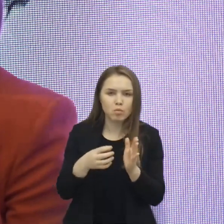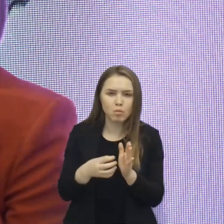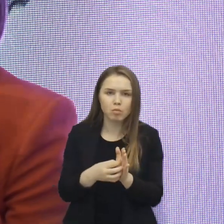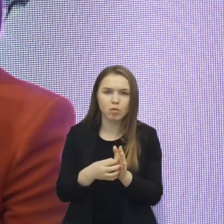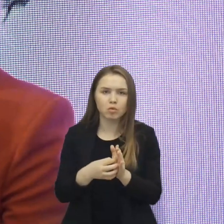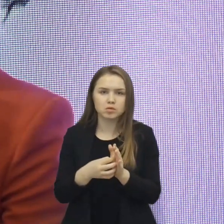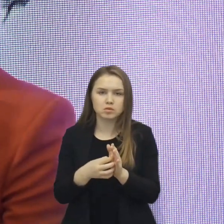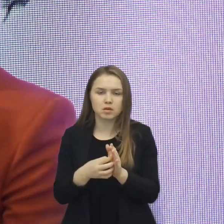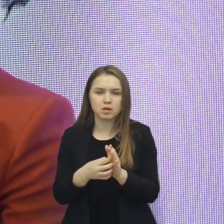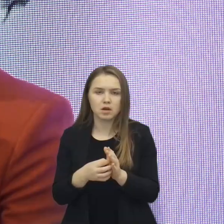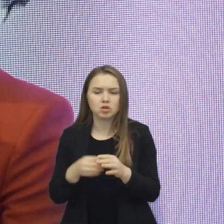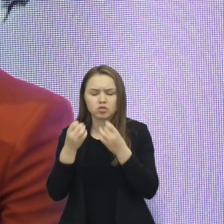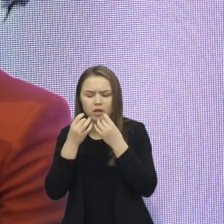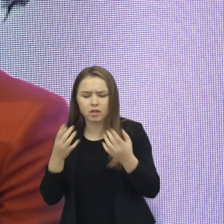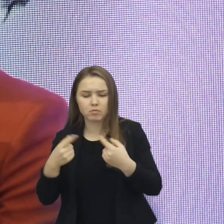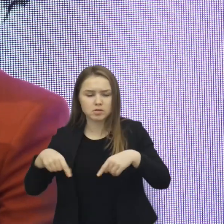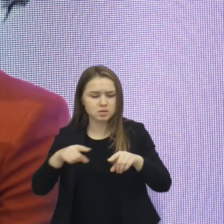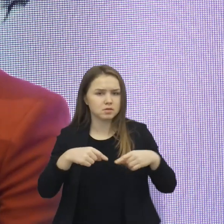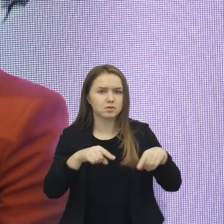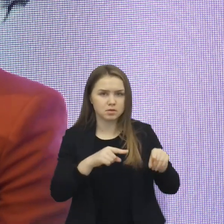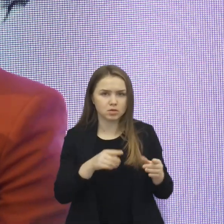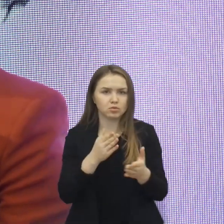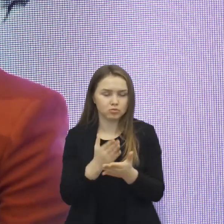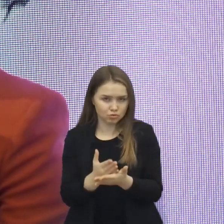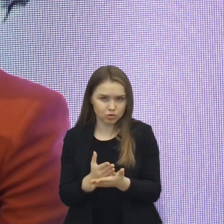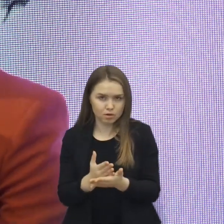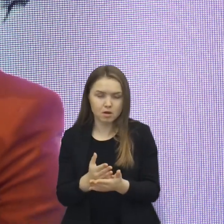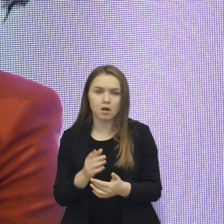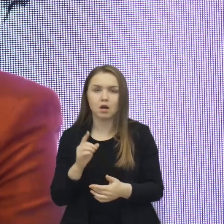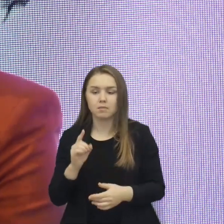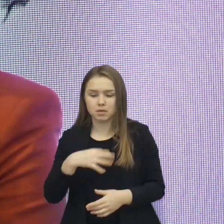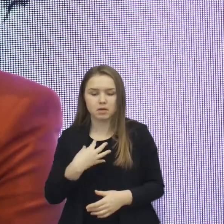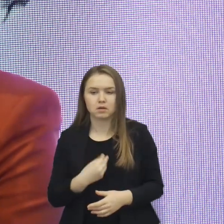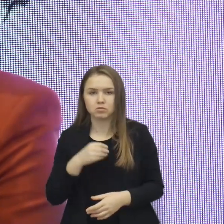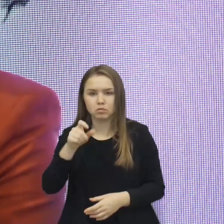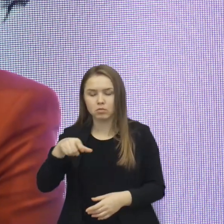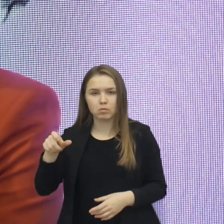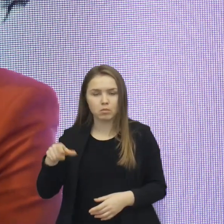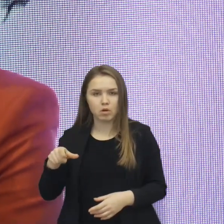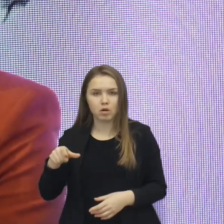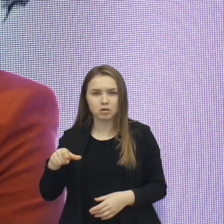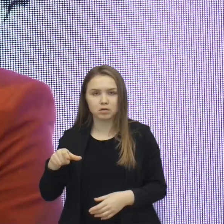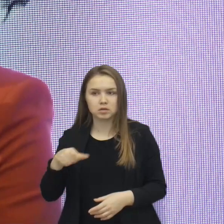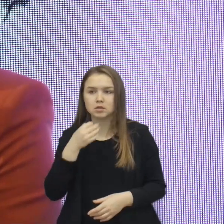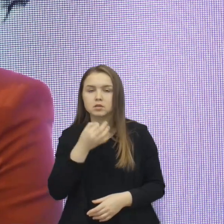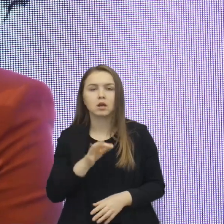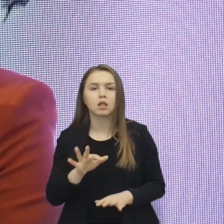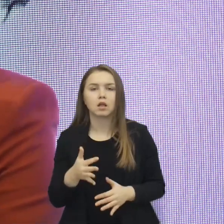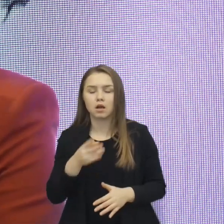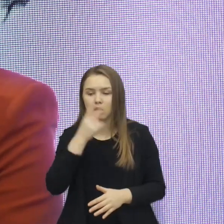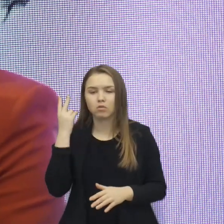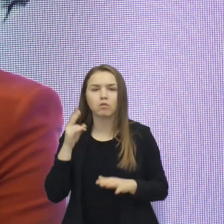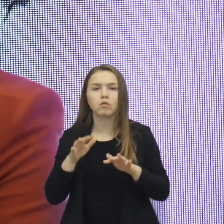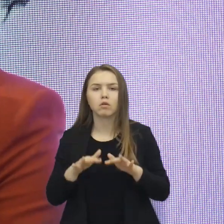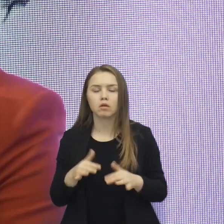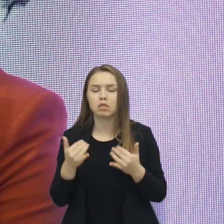darbo srityje, švietimo ir visose kitose srityse. Bet aišku, kad trans asmenys, ką išskiria, kad atsiduria Lietuvoje iš esmės